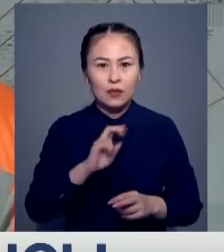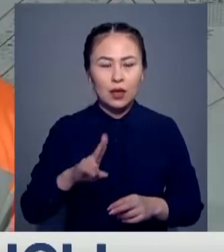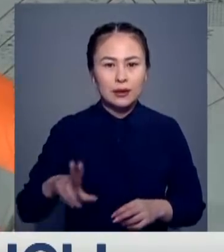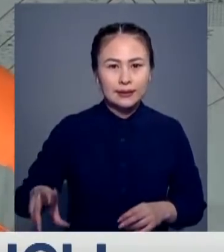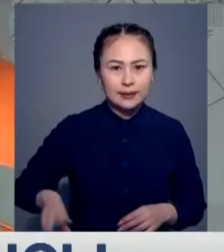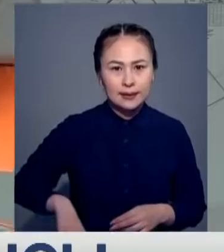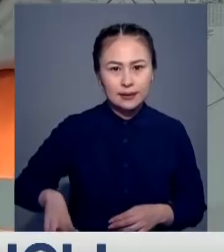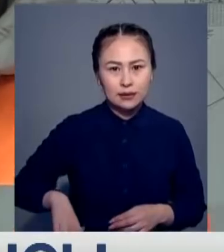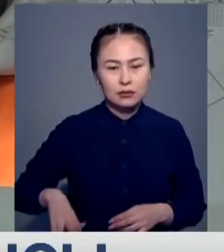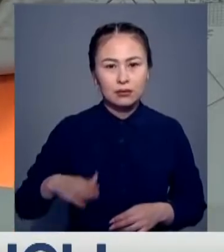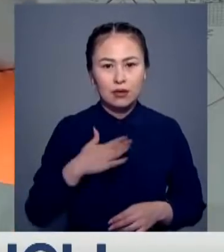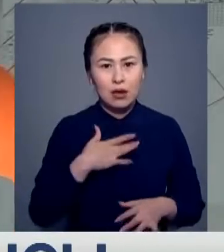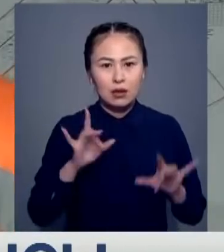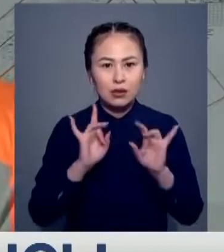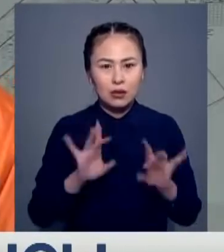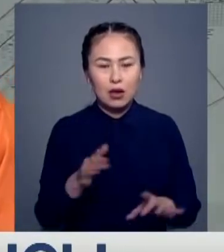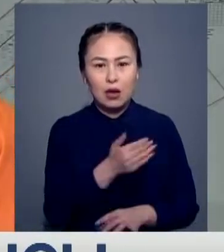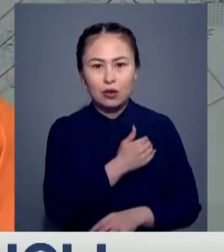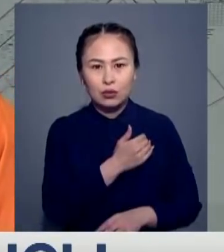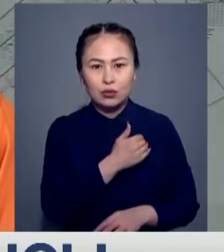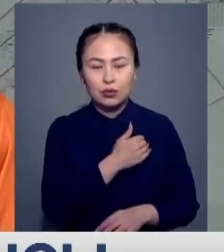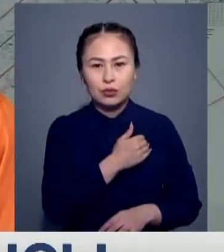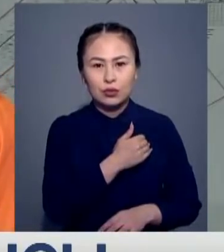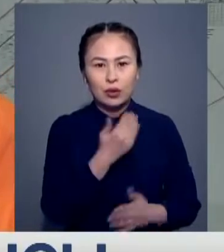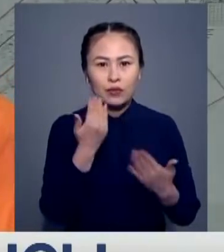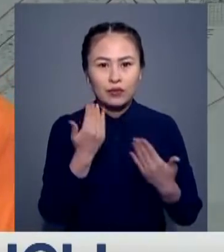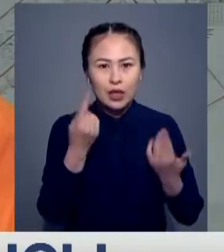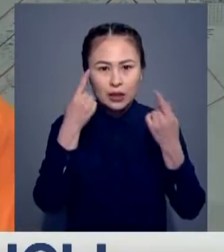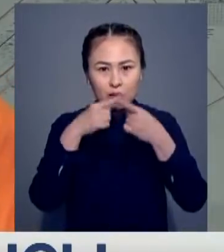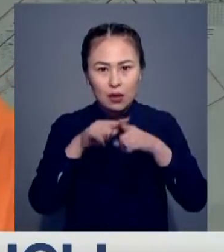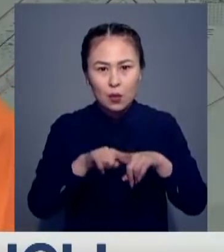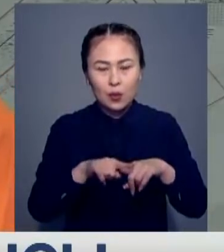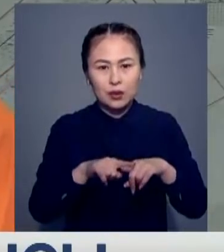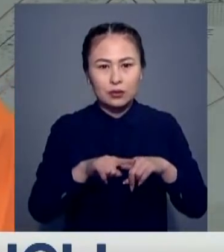ретінде айтқым келгені, бұл технология